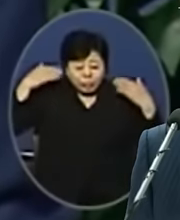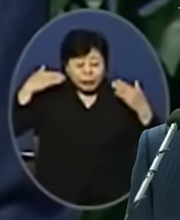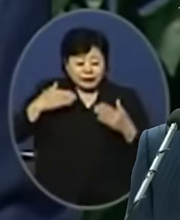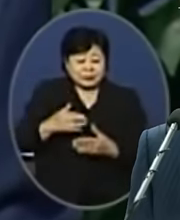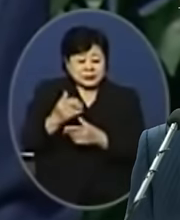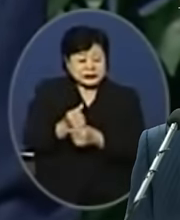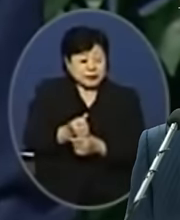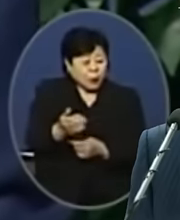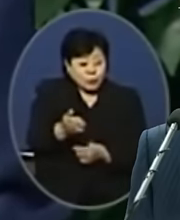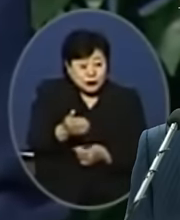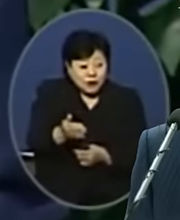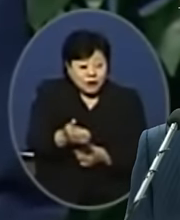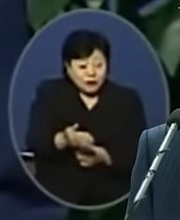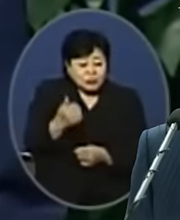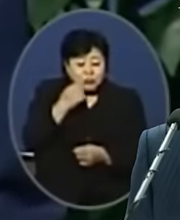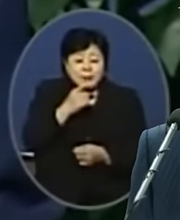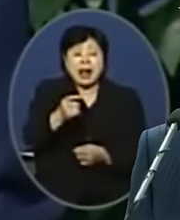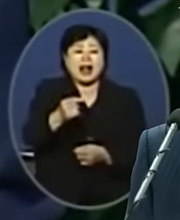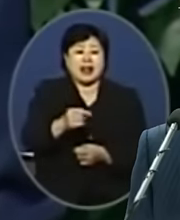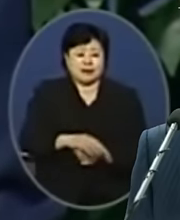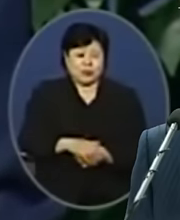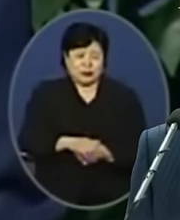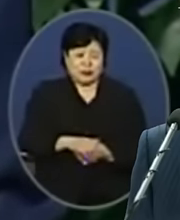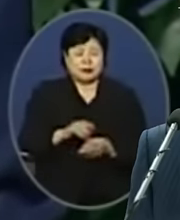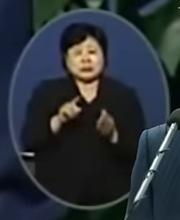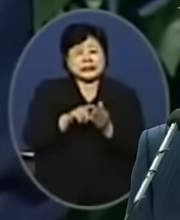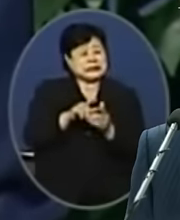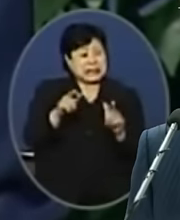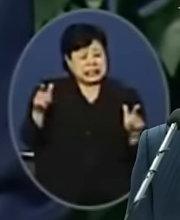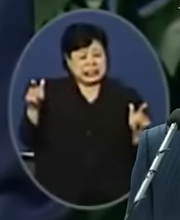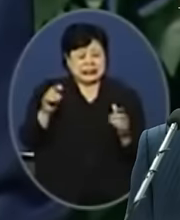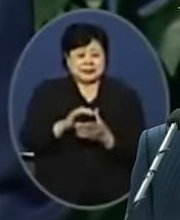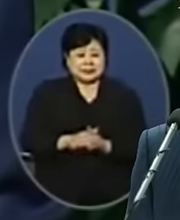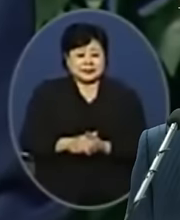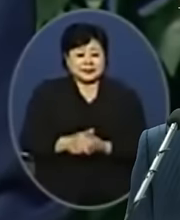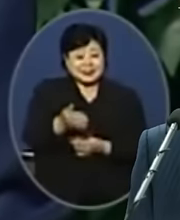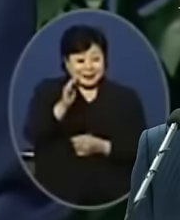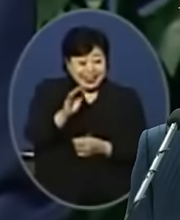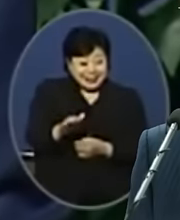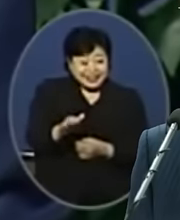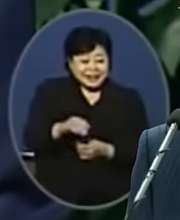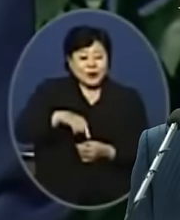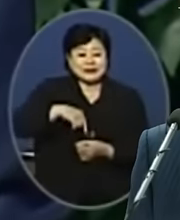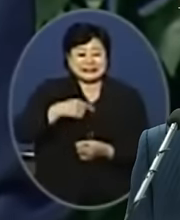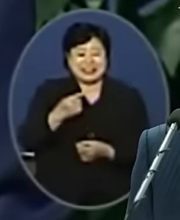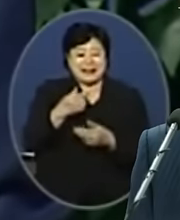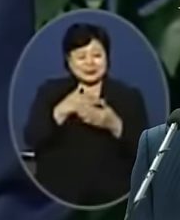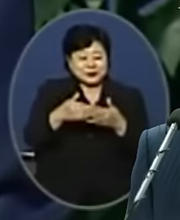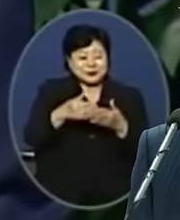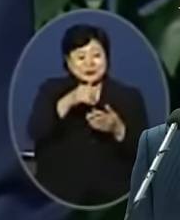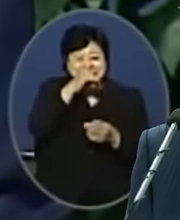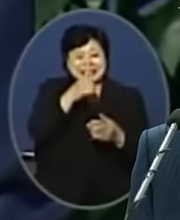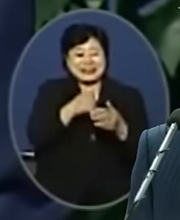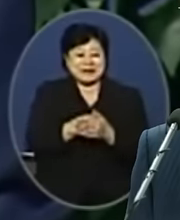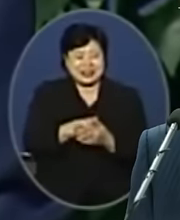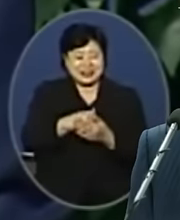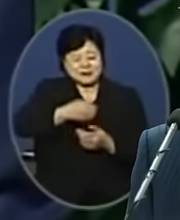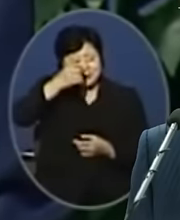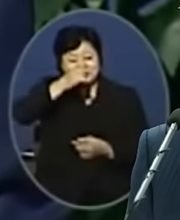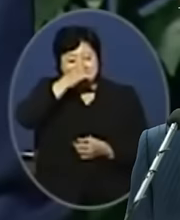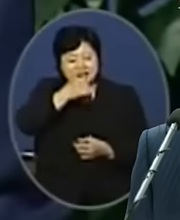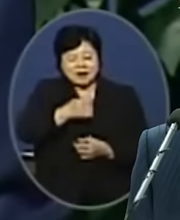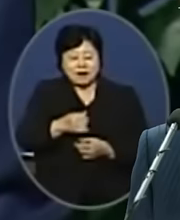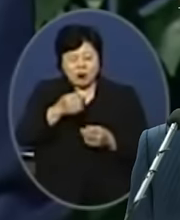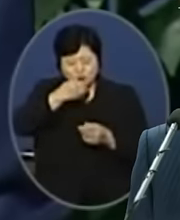손에는 잡힌 게 없습니다. 누구에게 말해도 안 믿어줍니다. 그러나 나 혼자 꿈을 가지고 있었습니다.